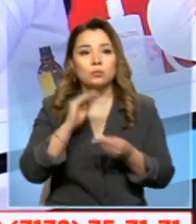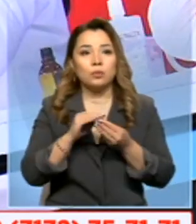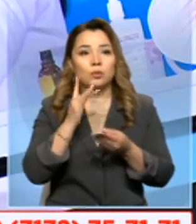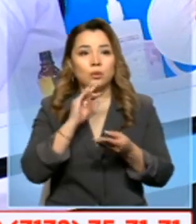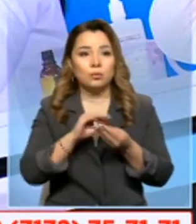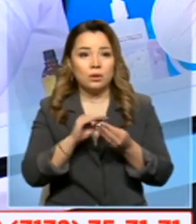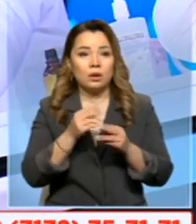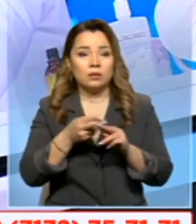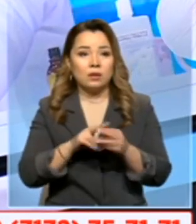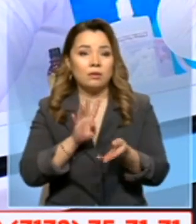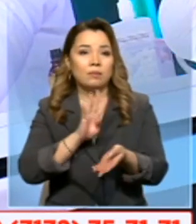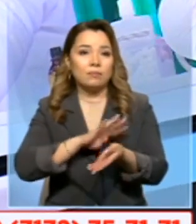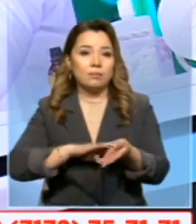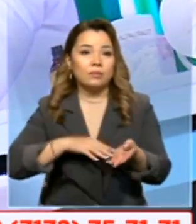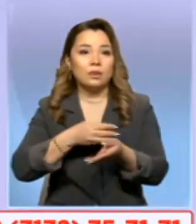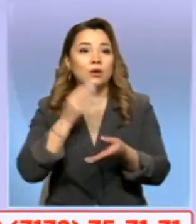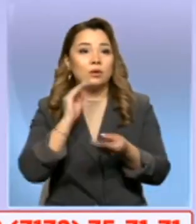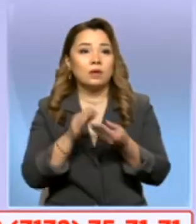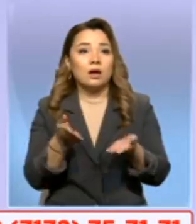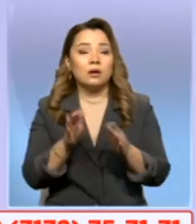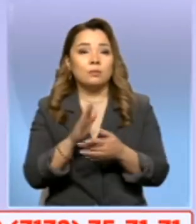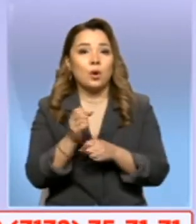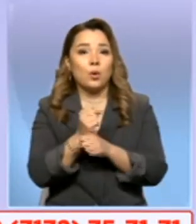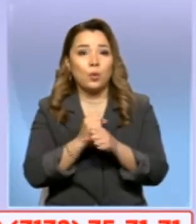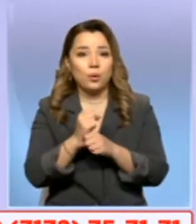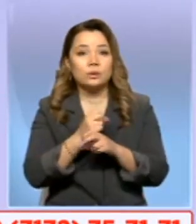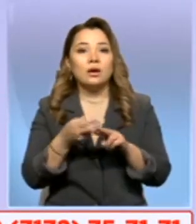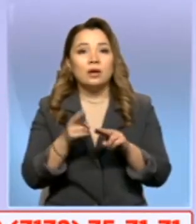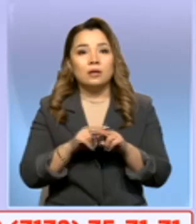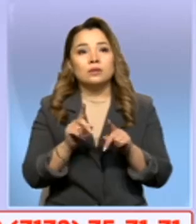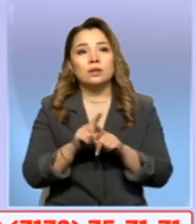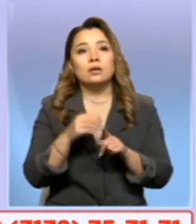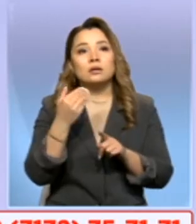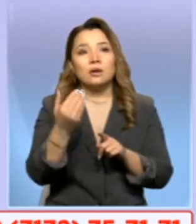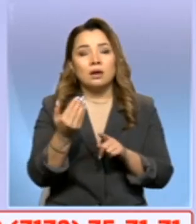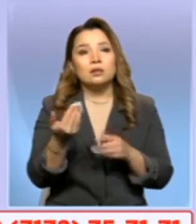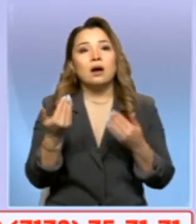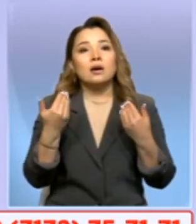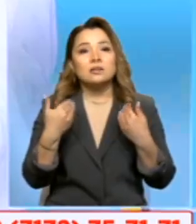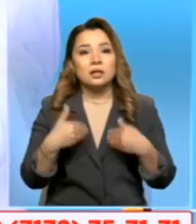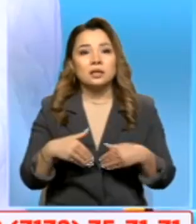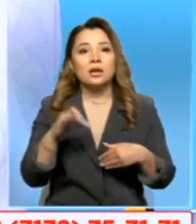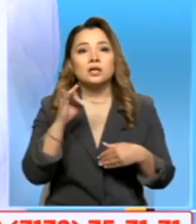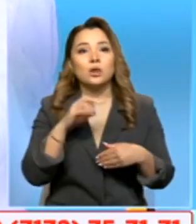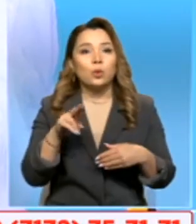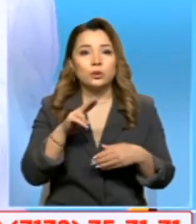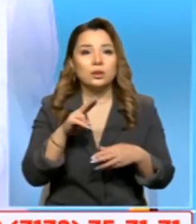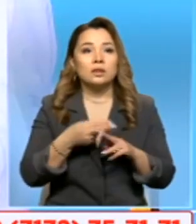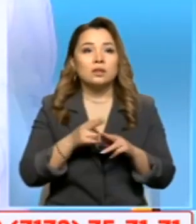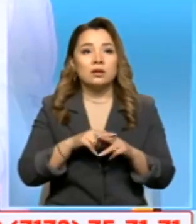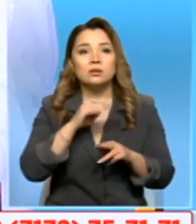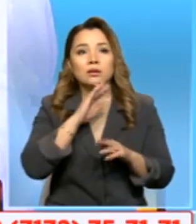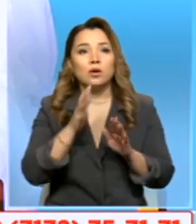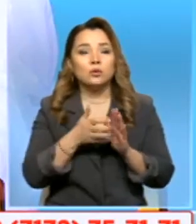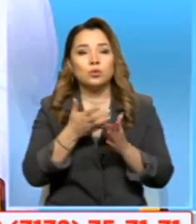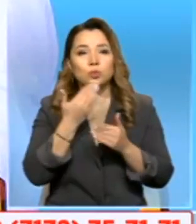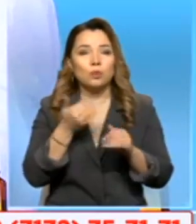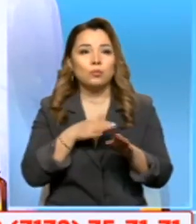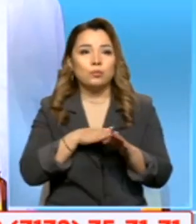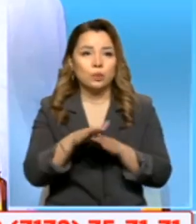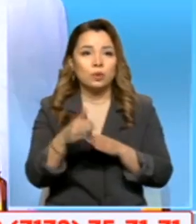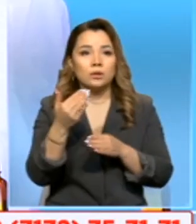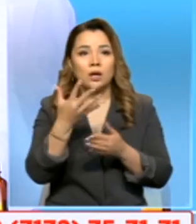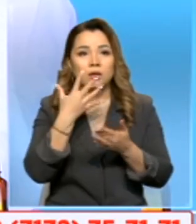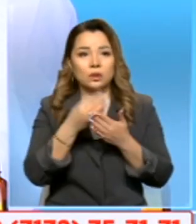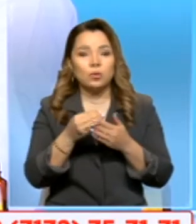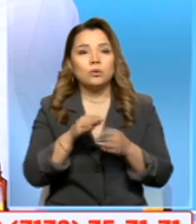бұзылмай, тура осында әдемі күйінде тұрса қоңырқай, онда бұл деген сөз сіздің ағзаңызда йодтың жетіспеушілігі жоқ, тапшылығы да